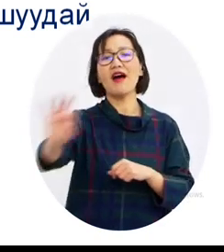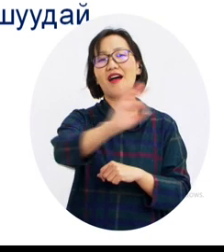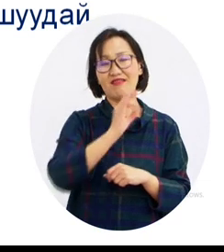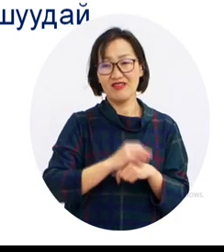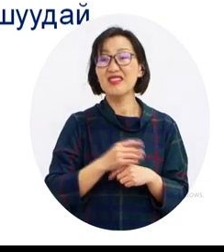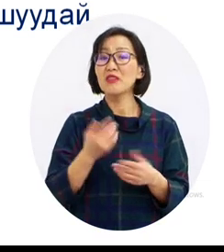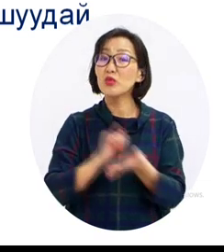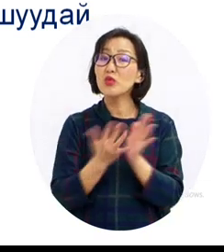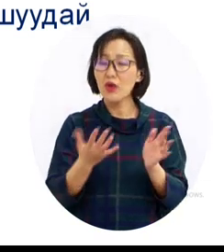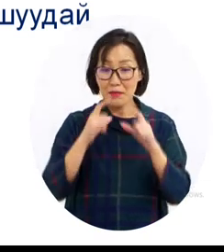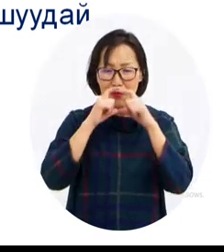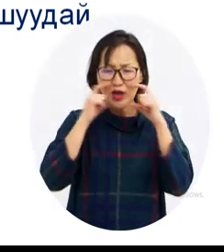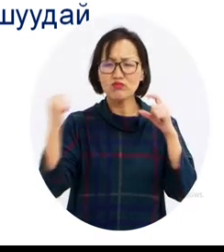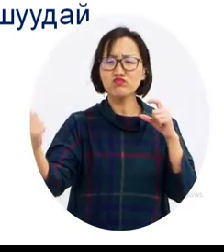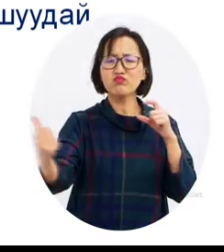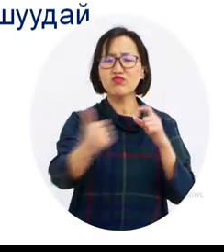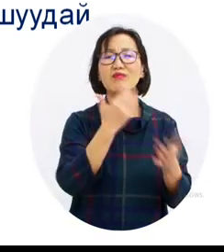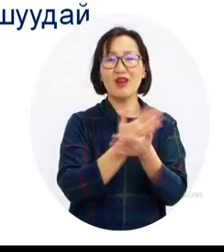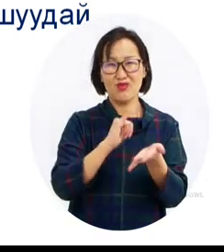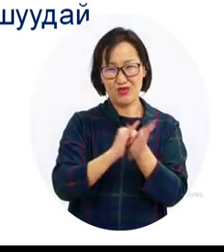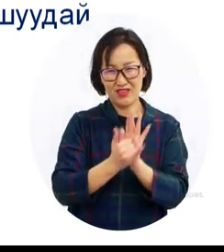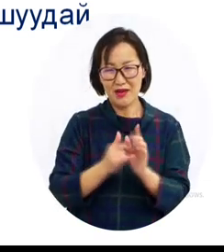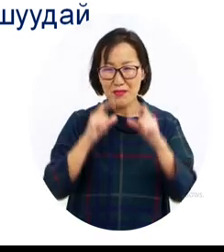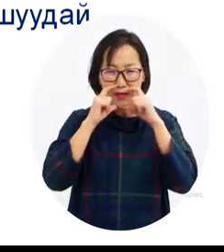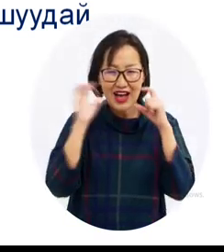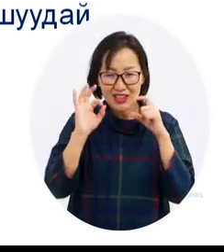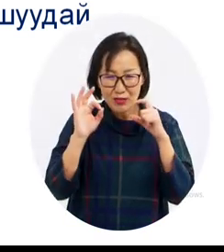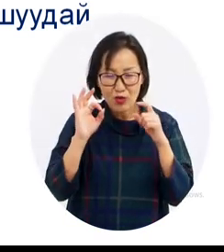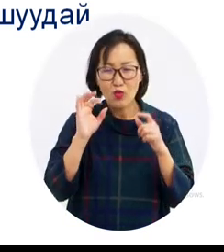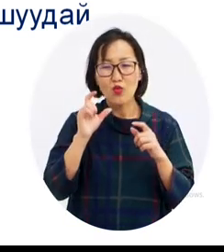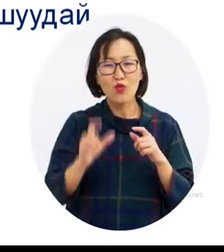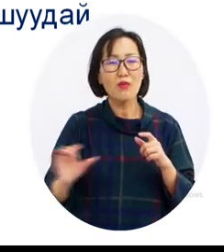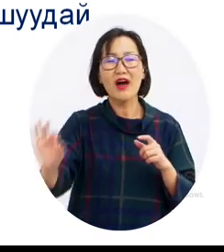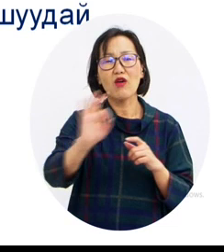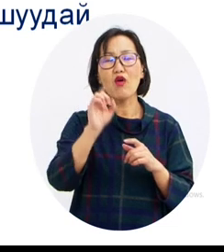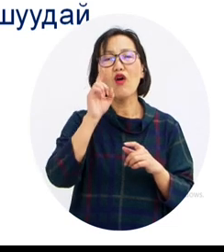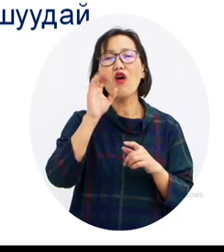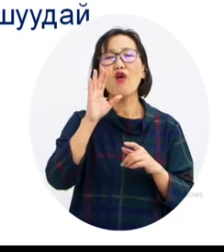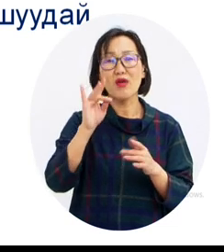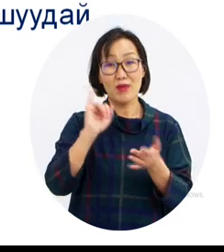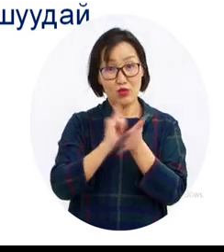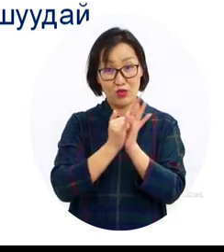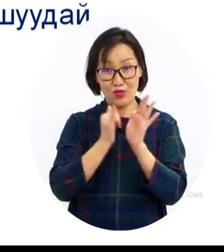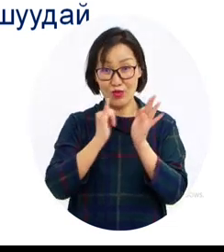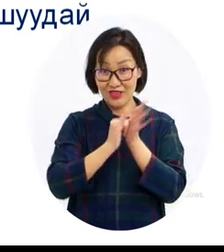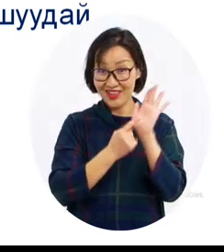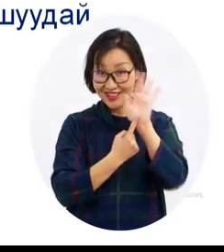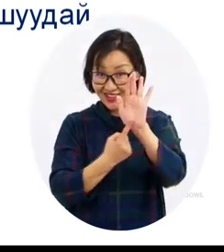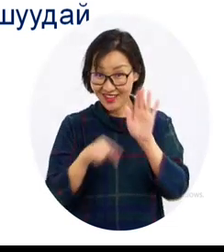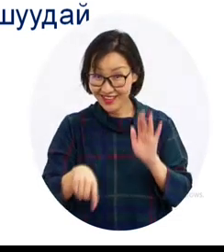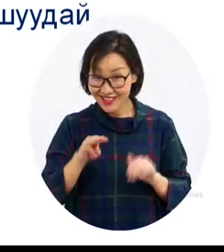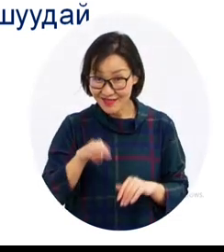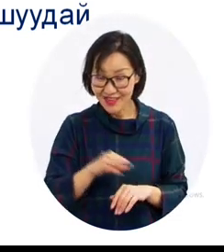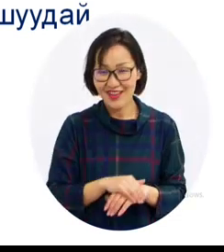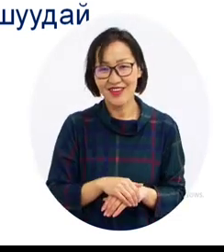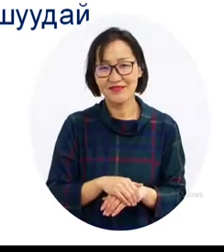гэж вэ? Бүх хүмүүс масктай байсан. Масокгүй хүн байгаагүй. Ховор байсан шүү гэсэн санааг гаргасан юм байна,